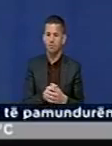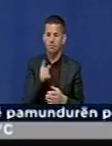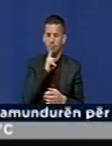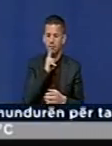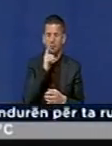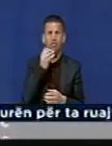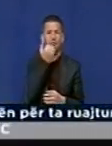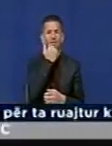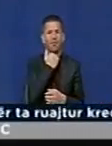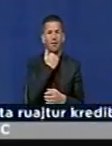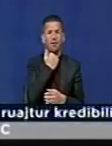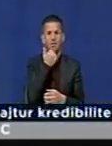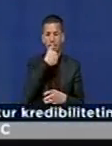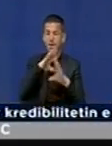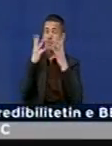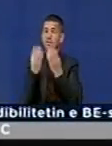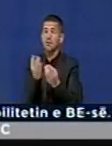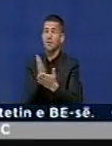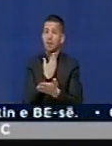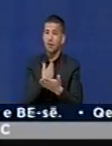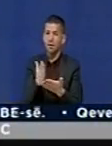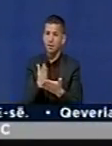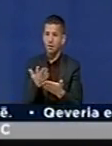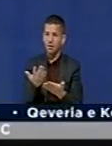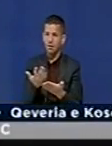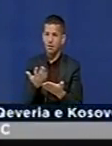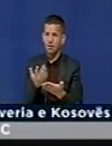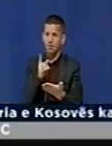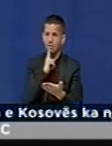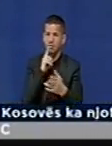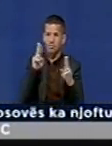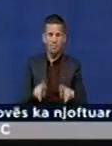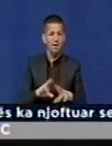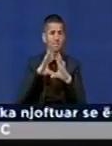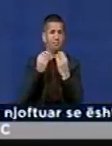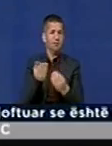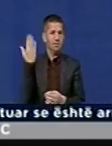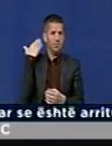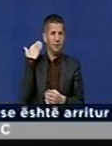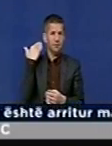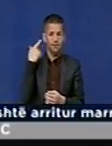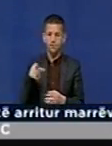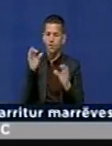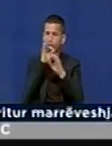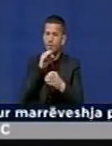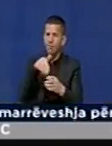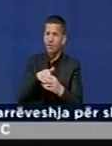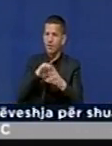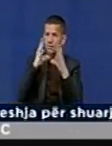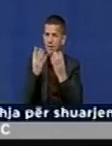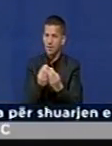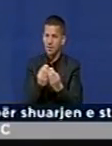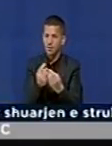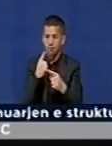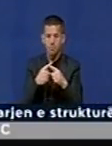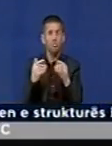perfide, kur po thot gjithë, nuk po e bën ndarjen që është realitet, e që ka qenë realitet edhe në të kaluarën. Nuk kam votu të gjithë ministri Kuqi, as nuk